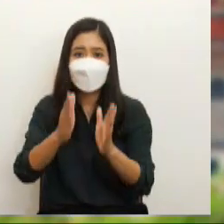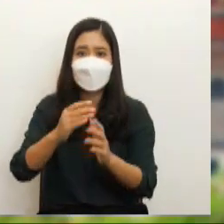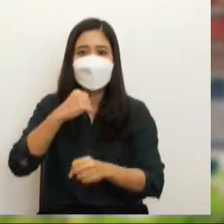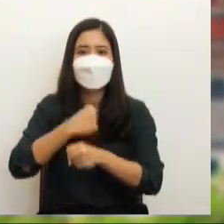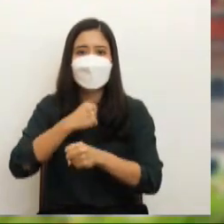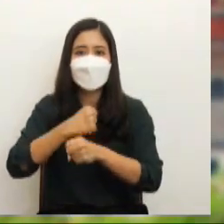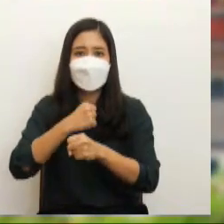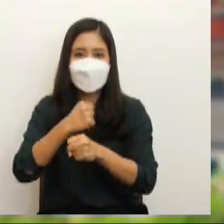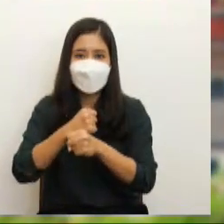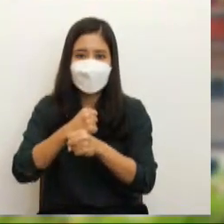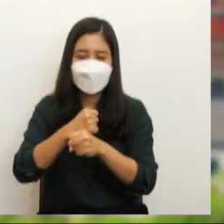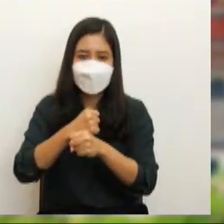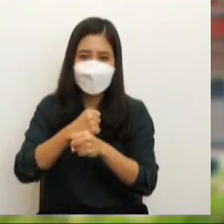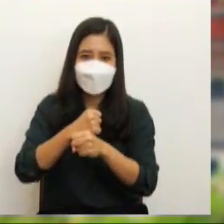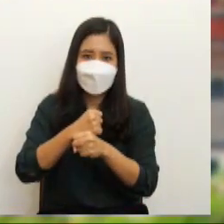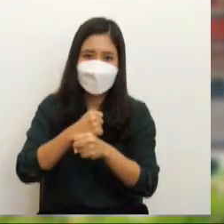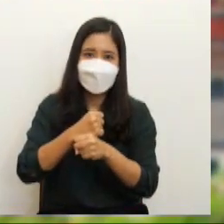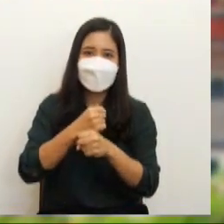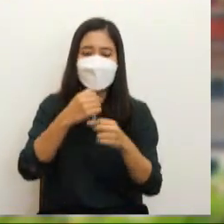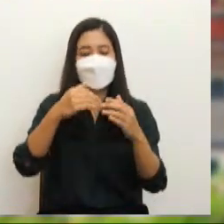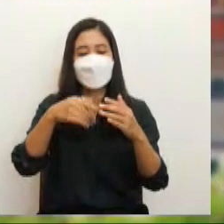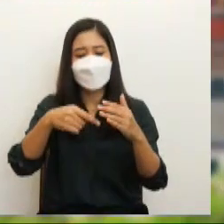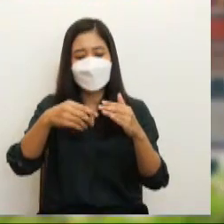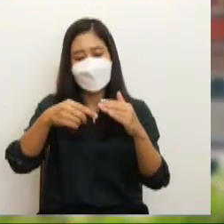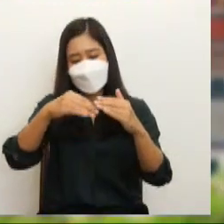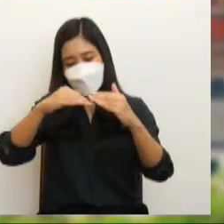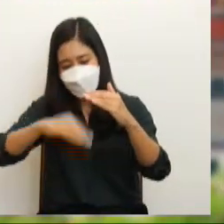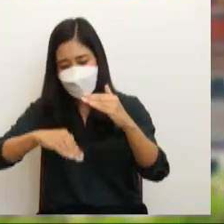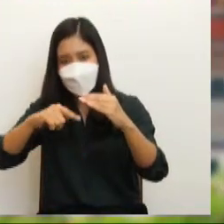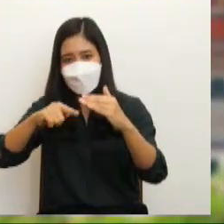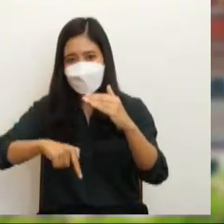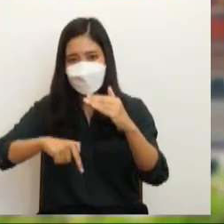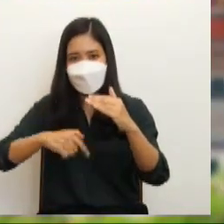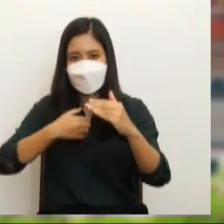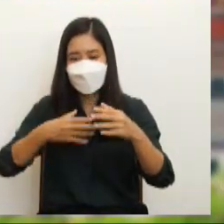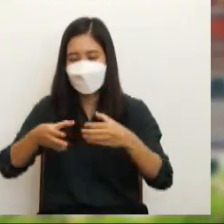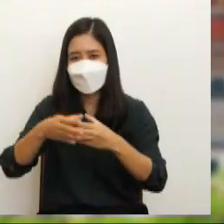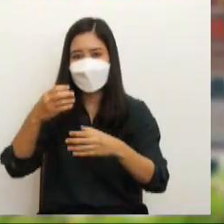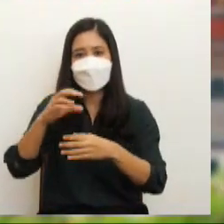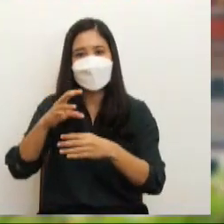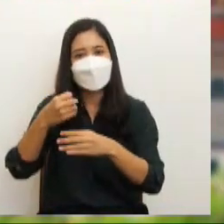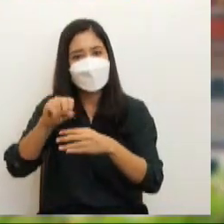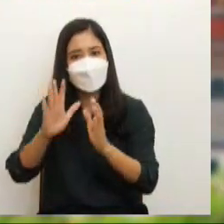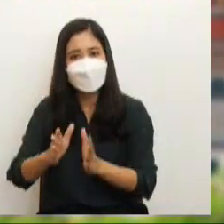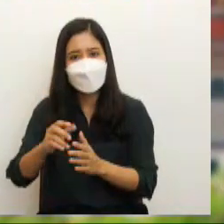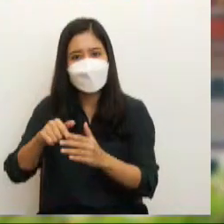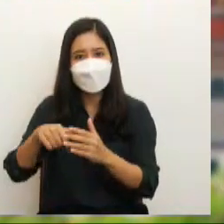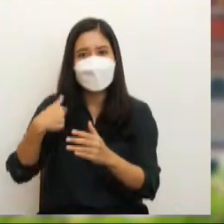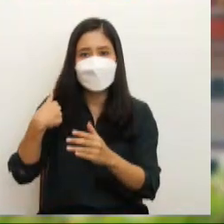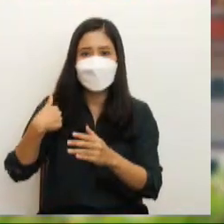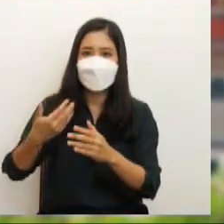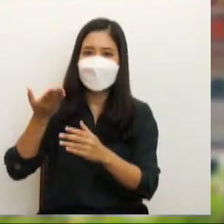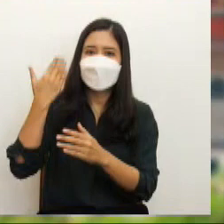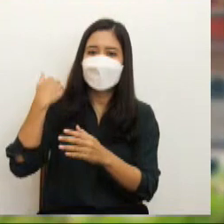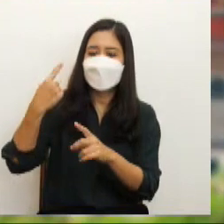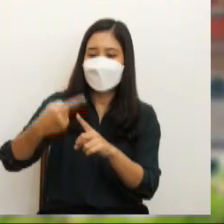พร่ไปเพื่อนอีก8คนคนนึงแล้วอีกคนนึงติดแพร่ไปยังเพื่อนอีก7คนซึ่งเป็นเหตุการณ์ที่เกิดขึ้นเมื่อเดือนเมษายนตอน